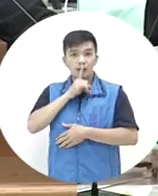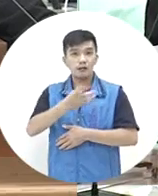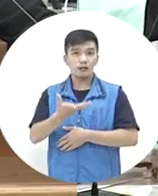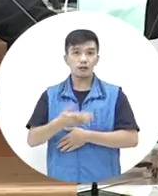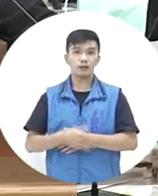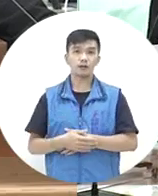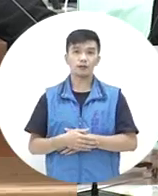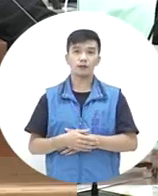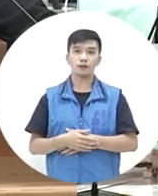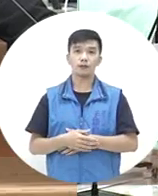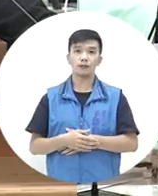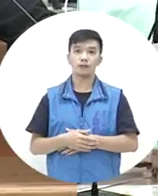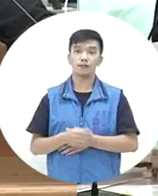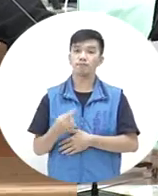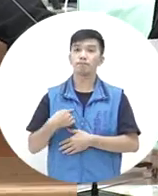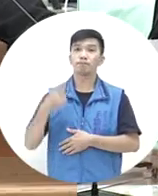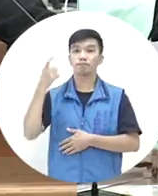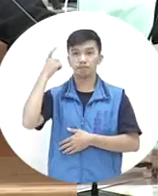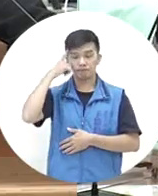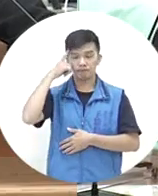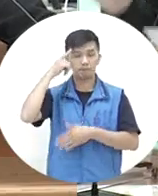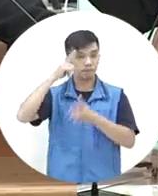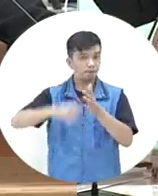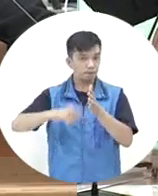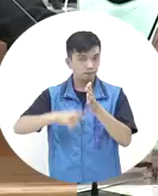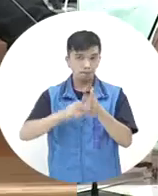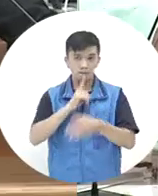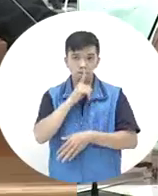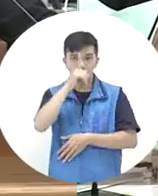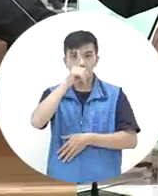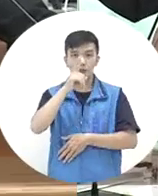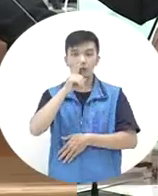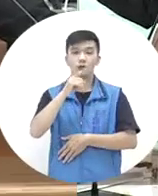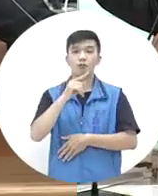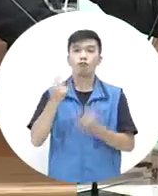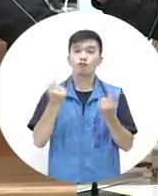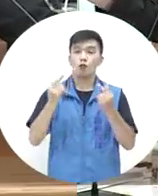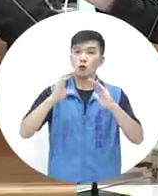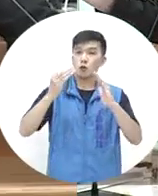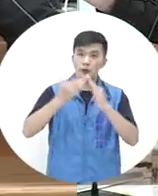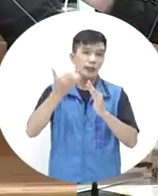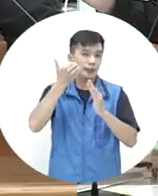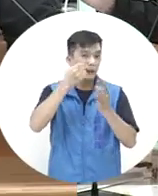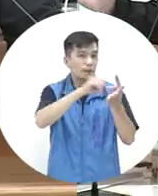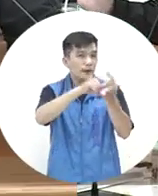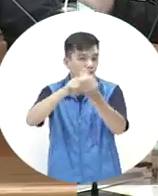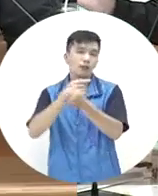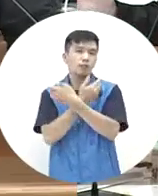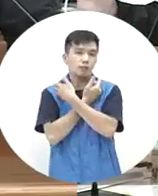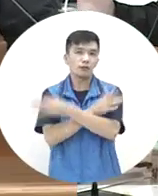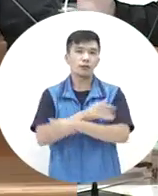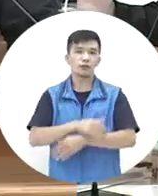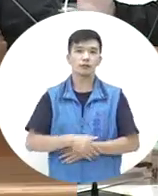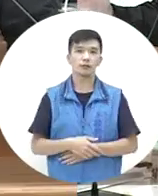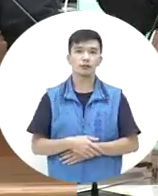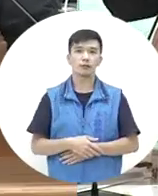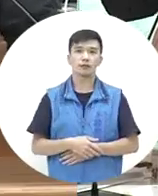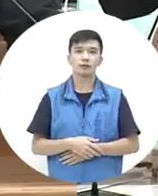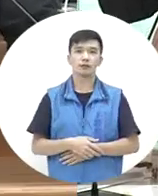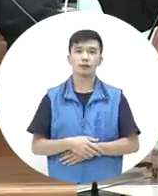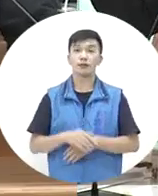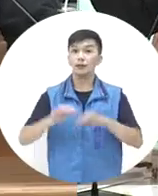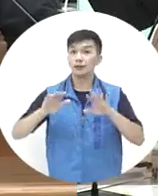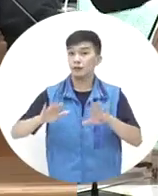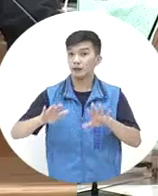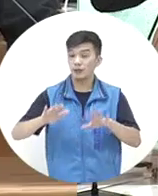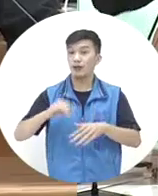法，不管哪一个国家， 不是不管那现在世界， 我讲的 世界各国都对台湾有很友好啊。 我们不用 现在对